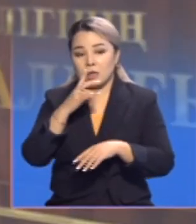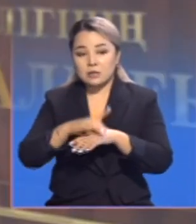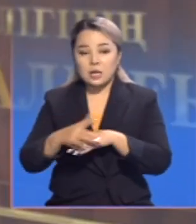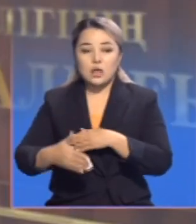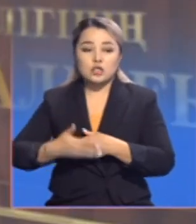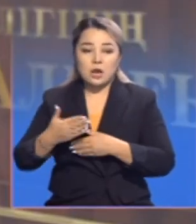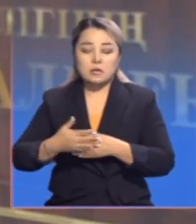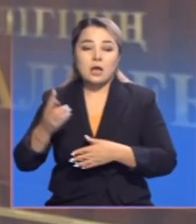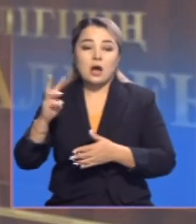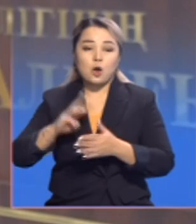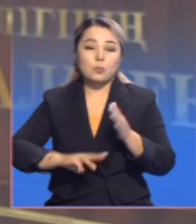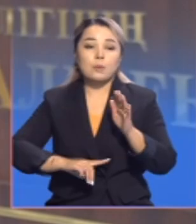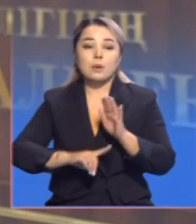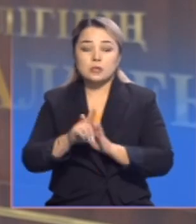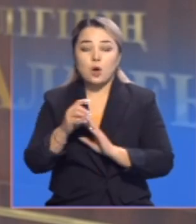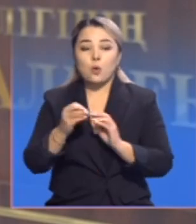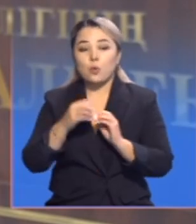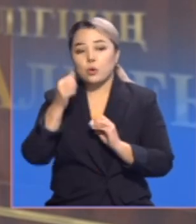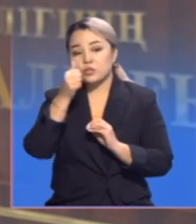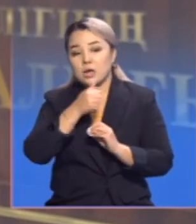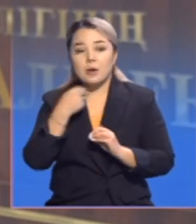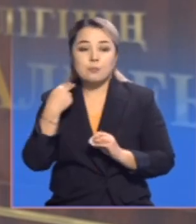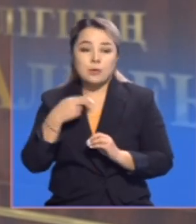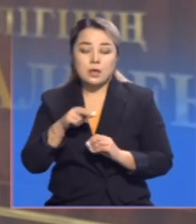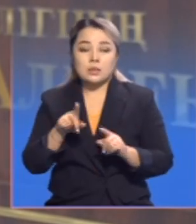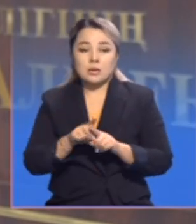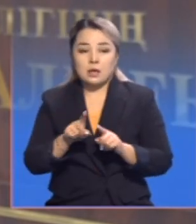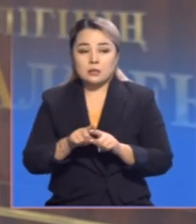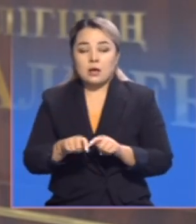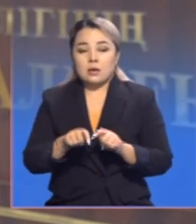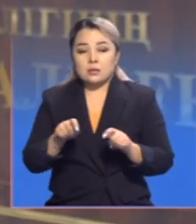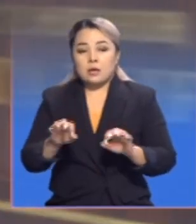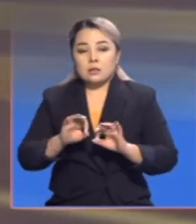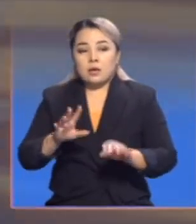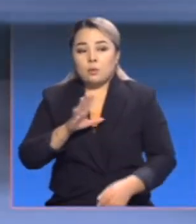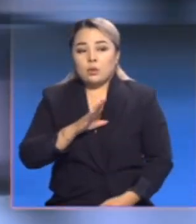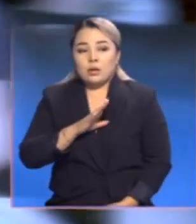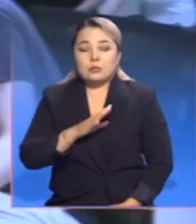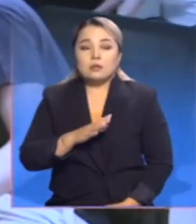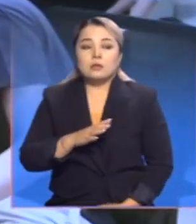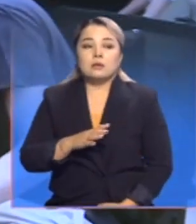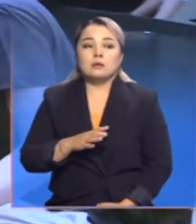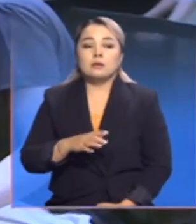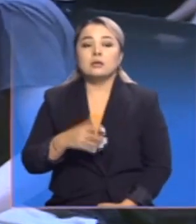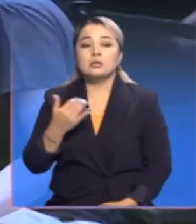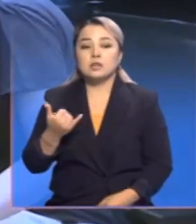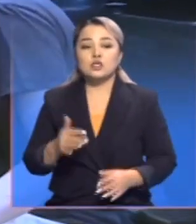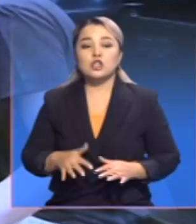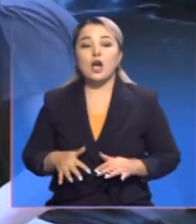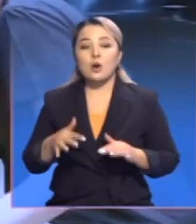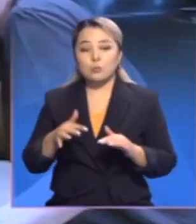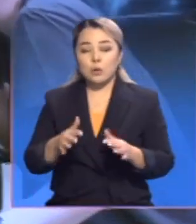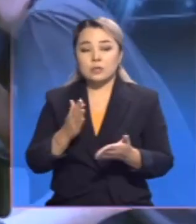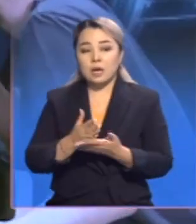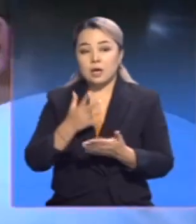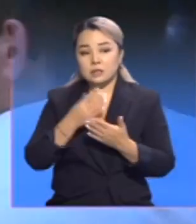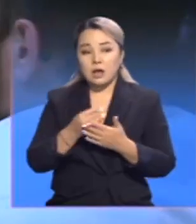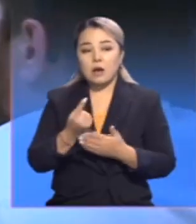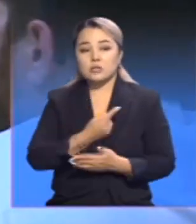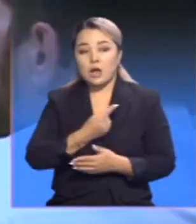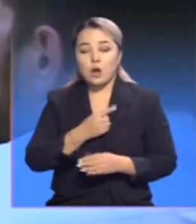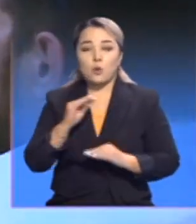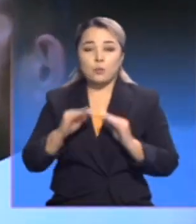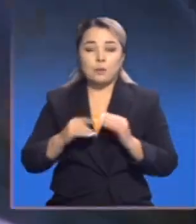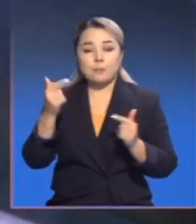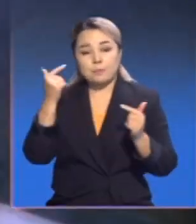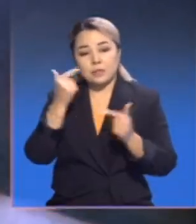түрі айыппұлдан бастап 10 жылға дейін бас бостандығынан айыру көзделген. Кибер шабуылға кибер қалқан болар жалғыз құрал